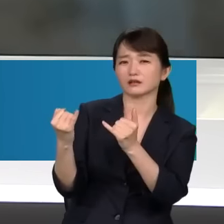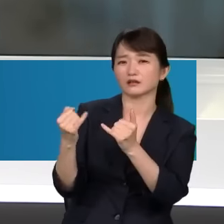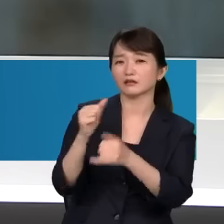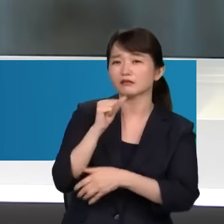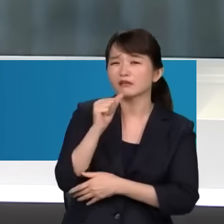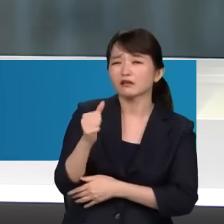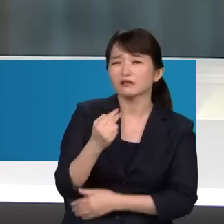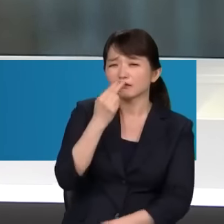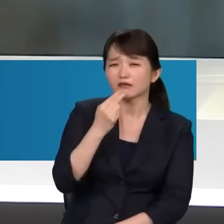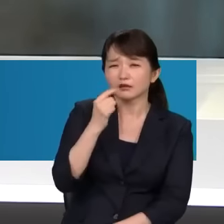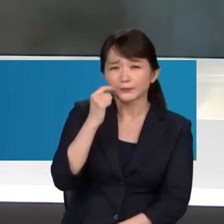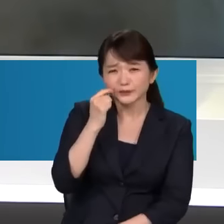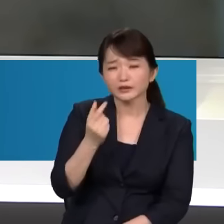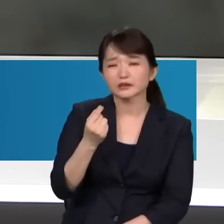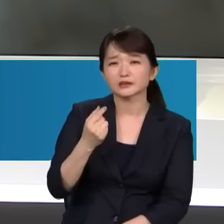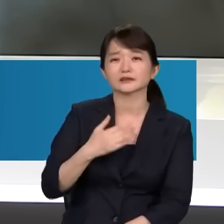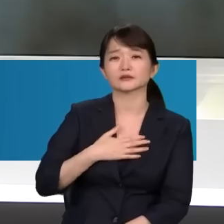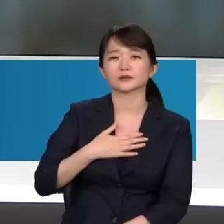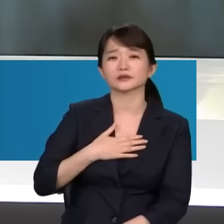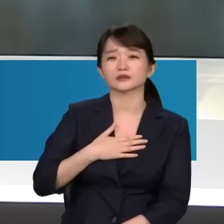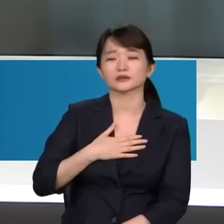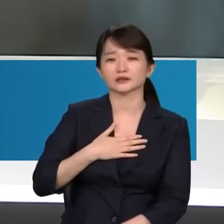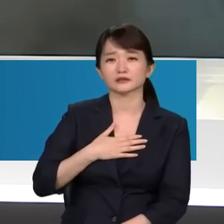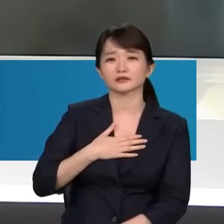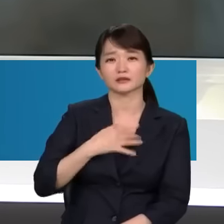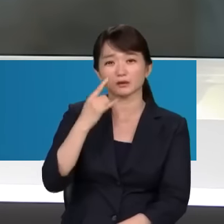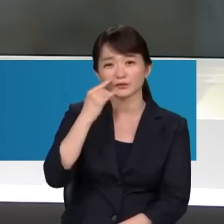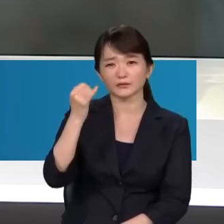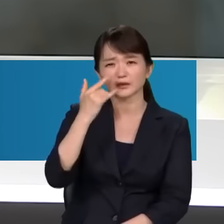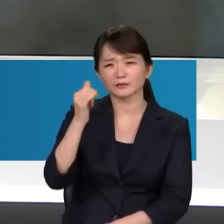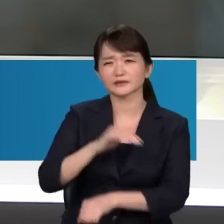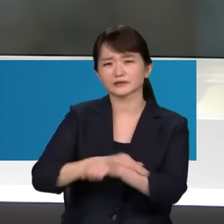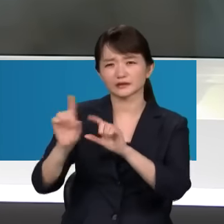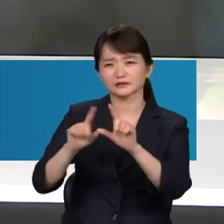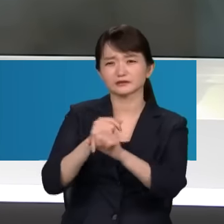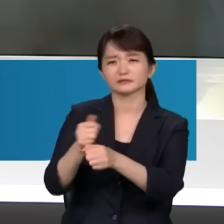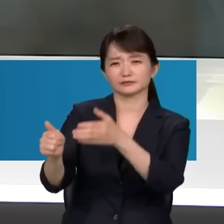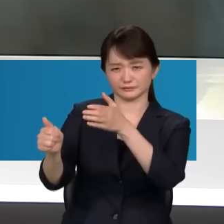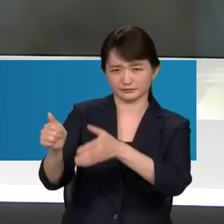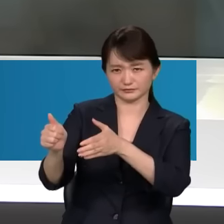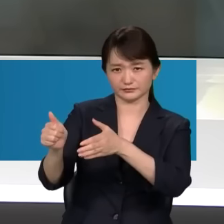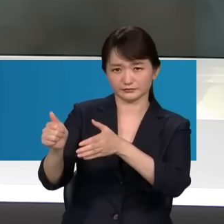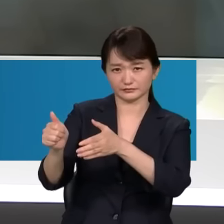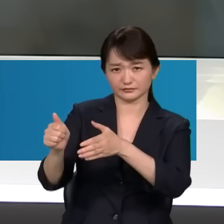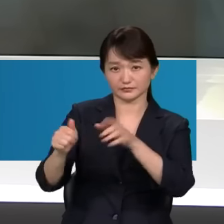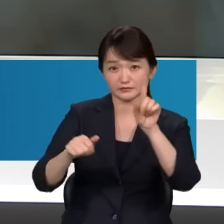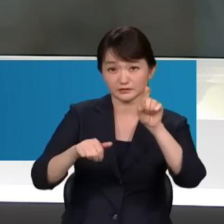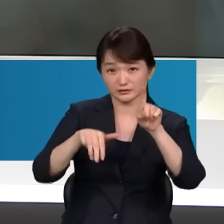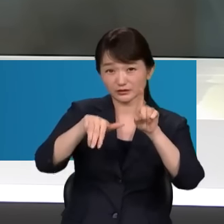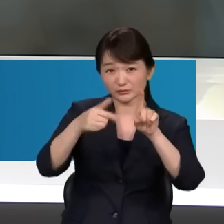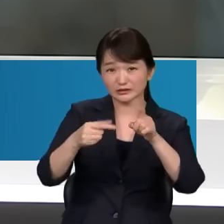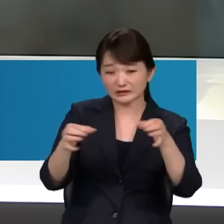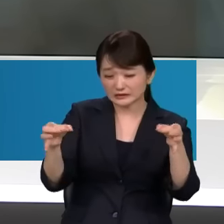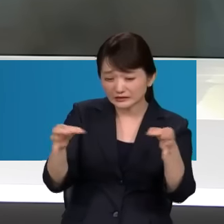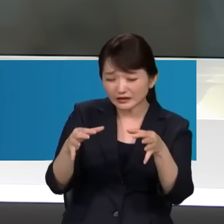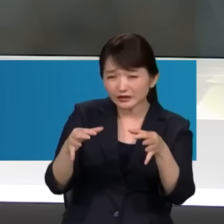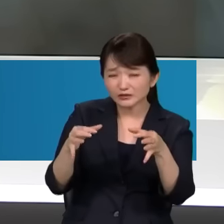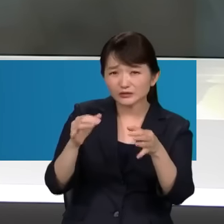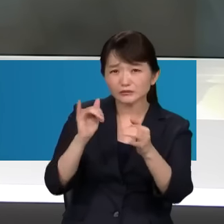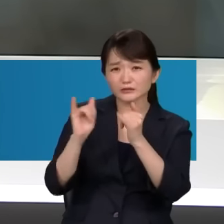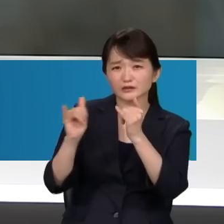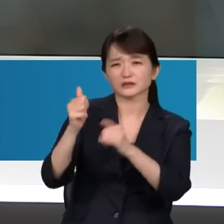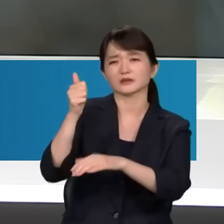5분 뒤면 숨을 못 쉴 것 같다며 네모까지 엄마 아빠가 잘 살아달라고 부탁했는데 11초의 그 짧은 통화가